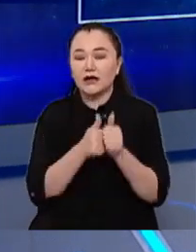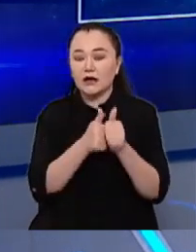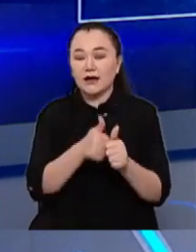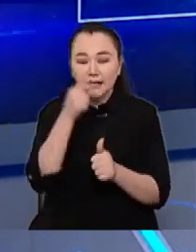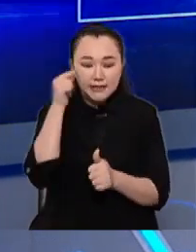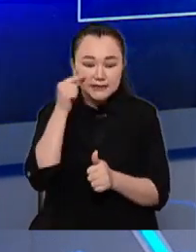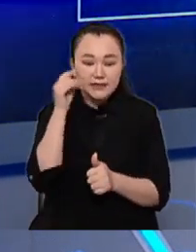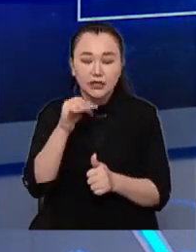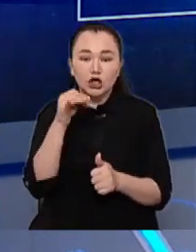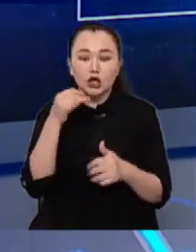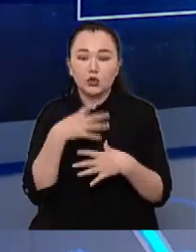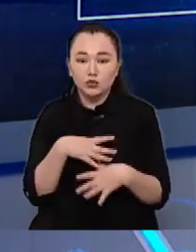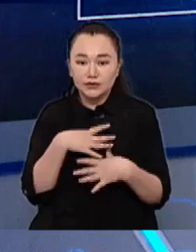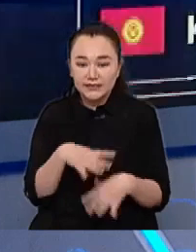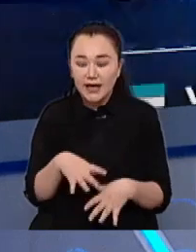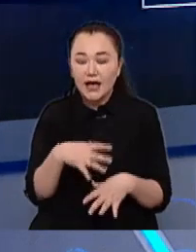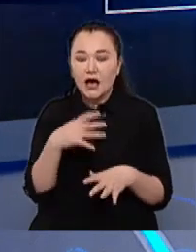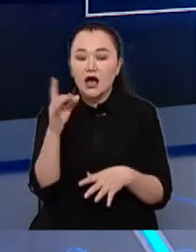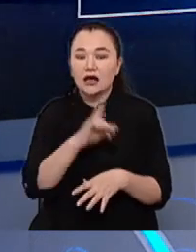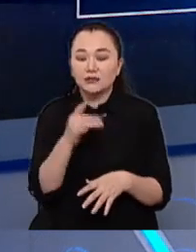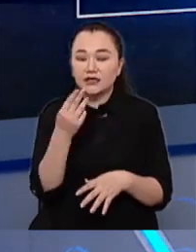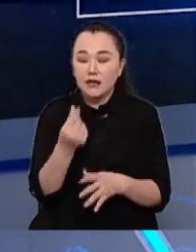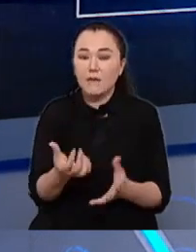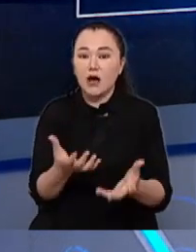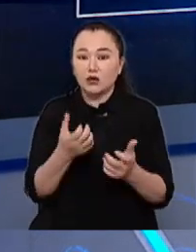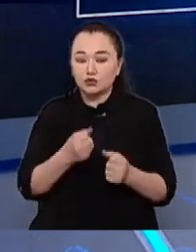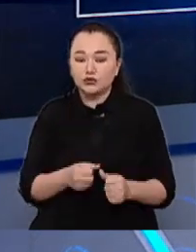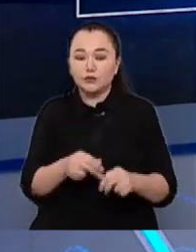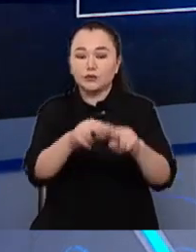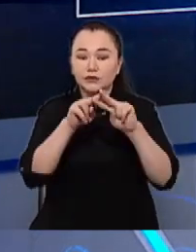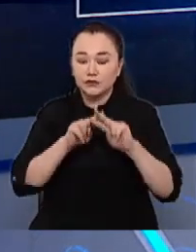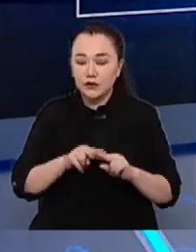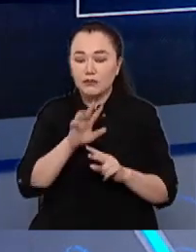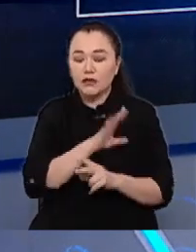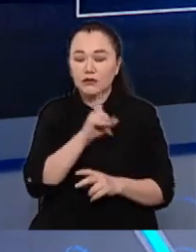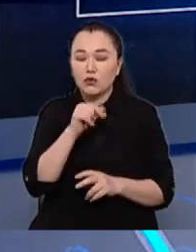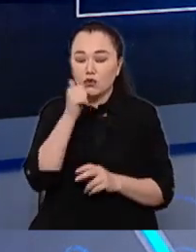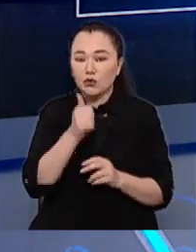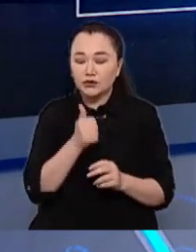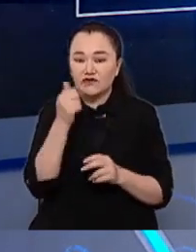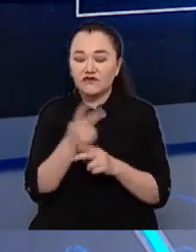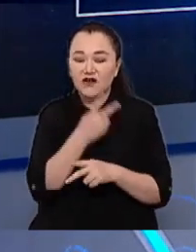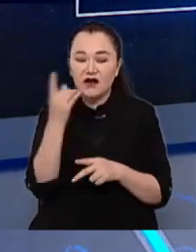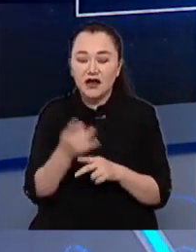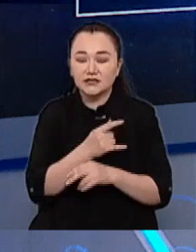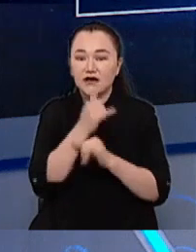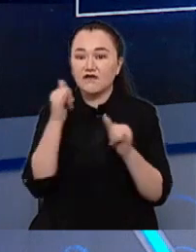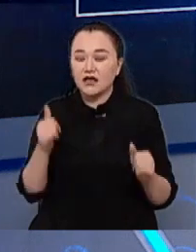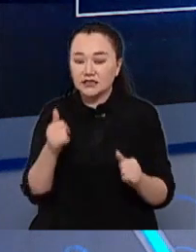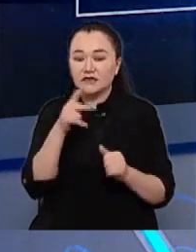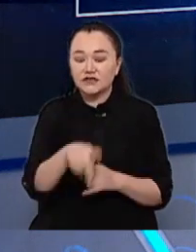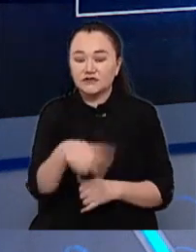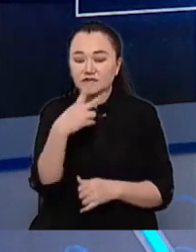Кыргызстан и Грузия а вот объем денег полученных из других стран вырос за год практически в два с половиной раза за